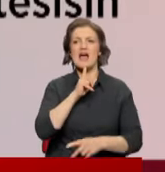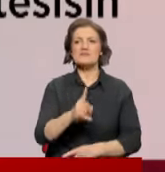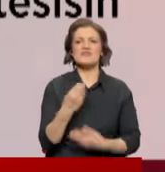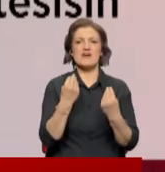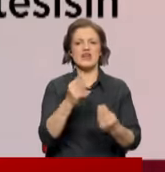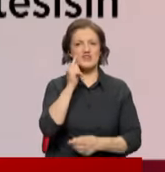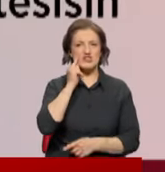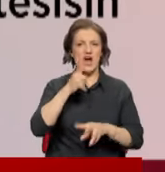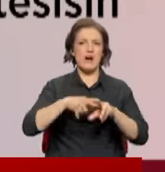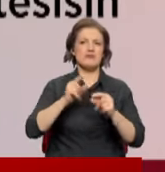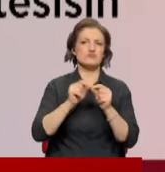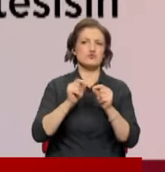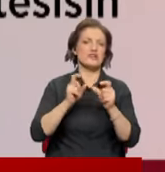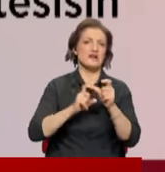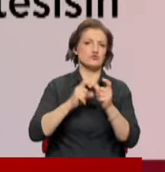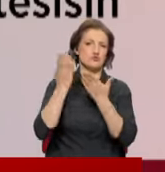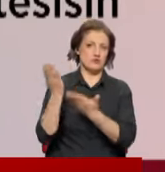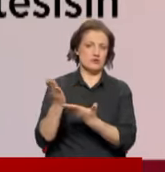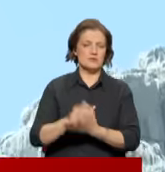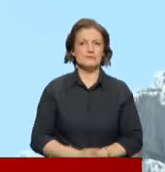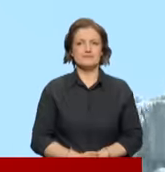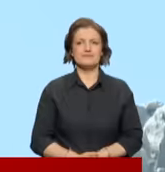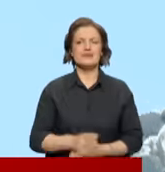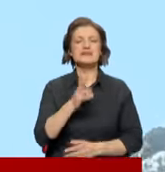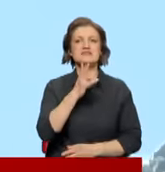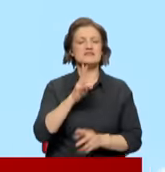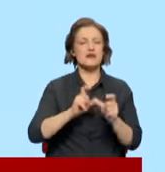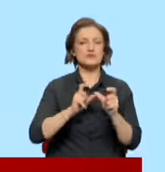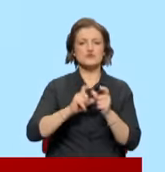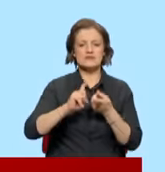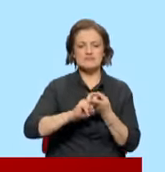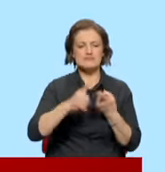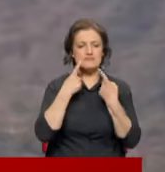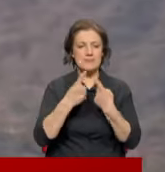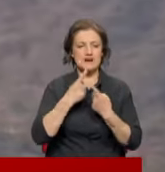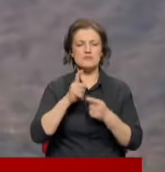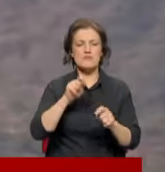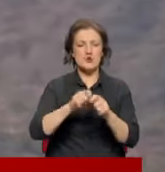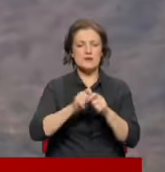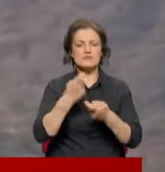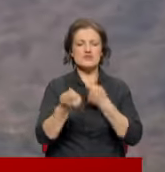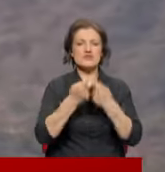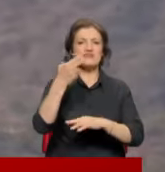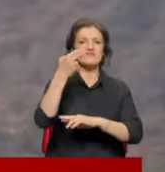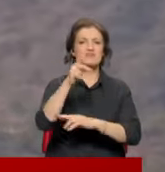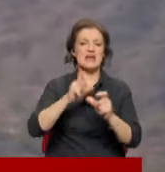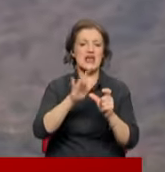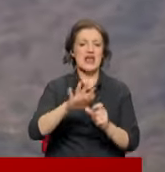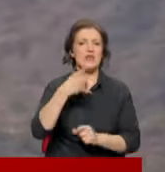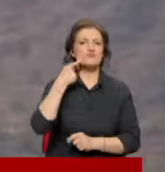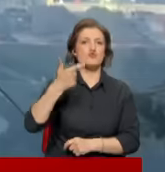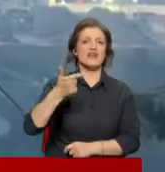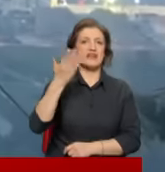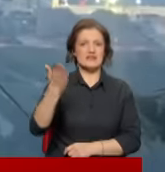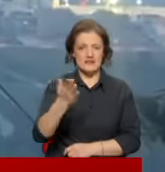açılması emrini veren kişi Ahmet Buğra Samsunludur. Samsunlu, teleferiğin bakım onarım işlerini yapan şirketin genel müdür